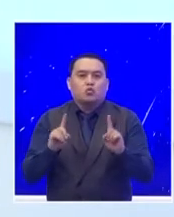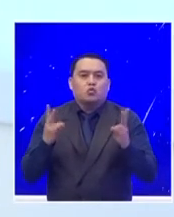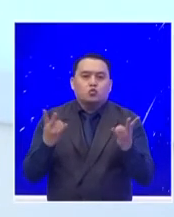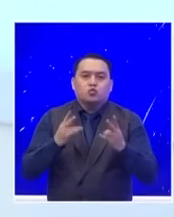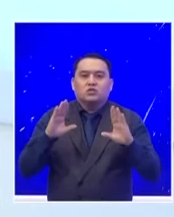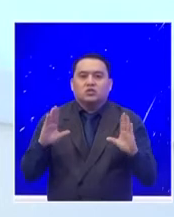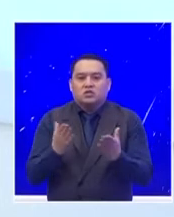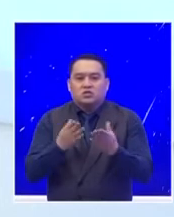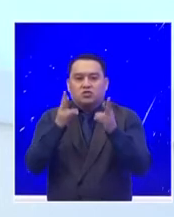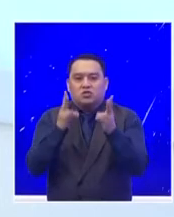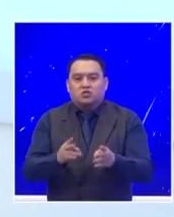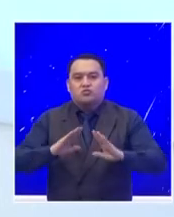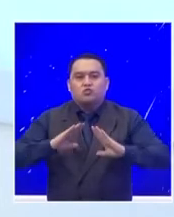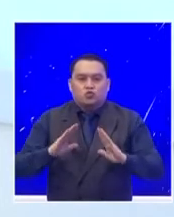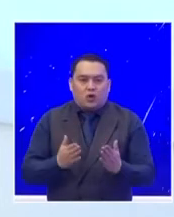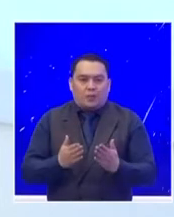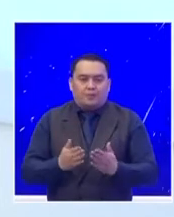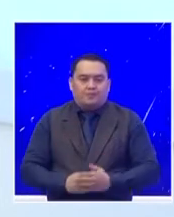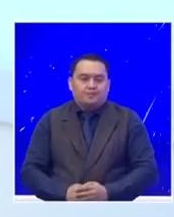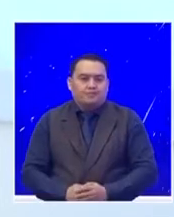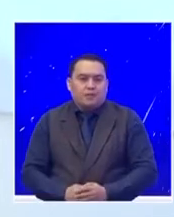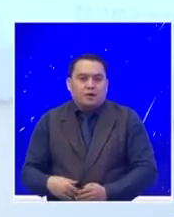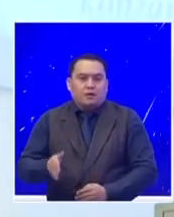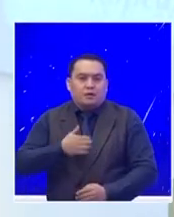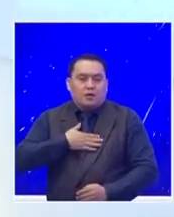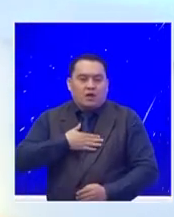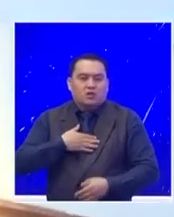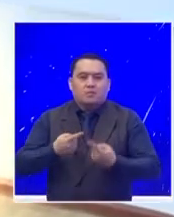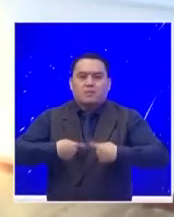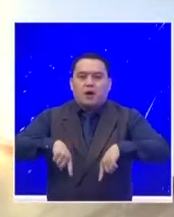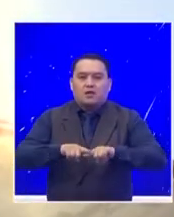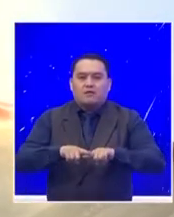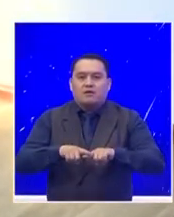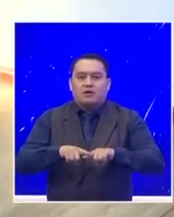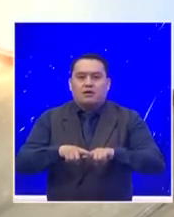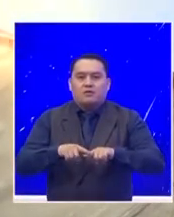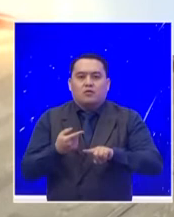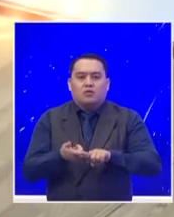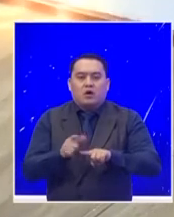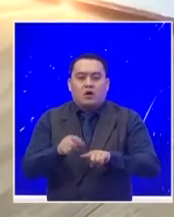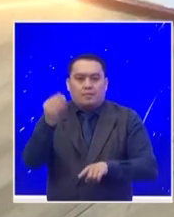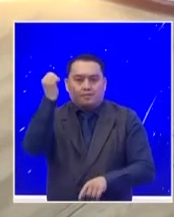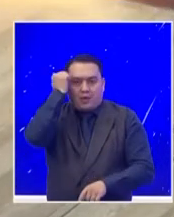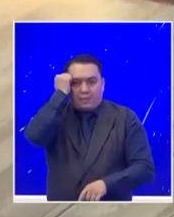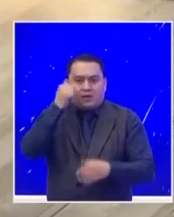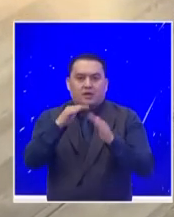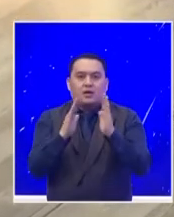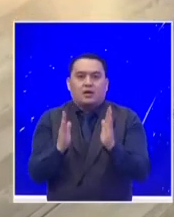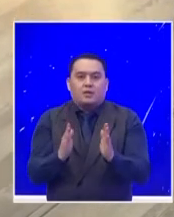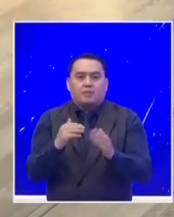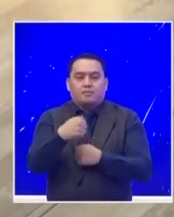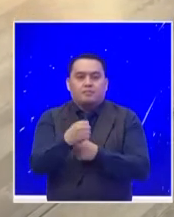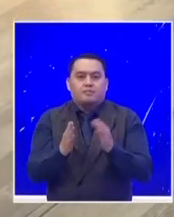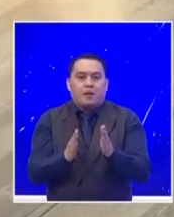чрезвычайных ситуациях. Кроме того, нашим департаментом выпущена вот такая вот памятка. Памятка